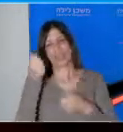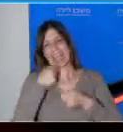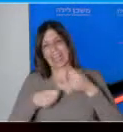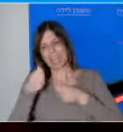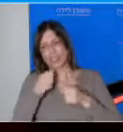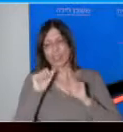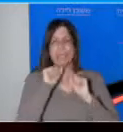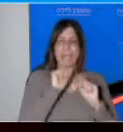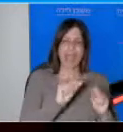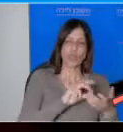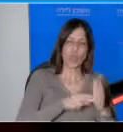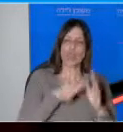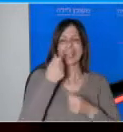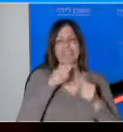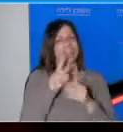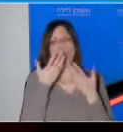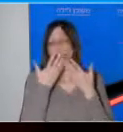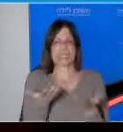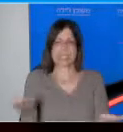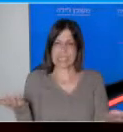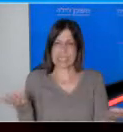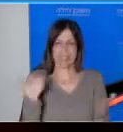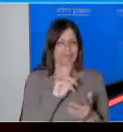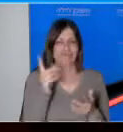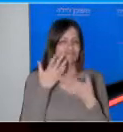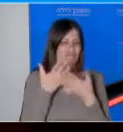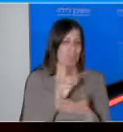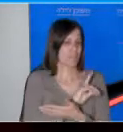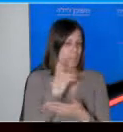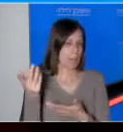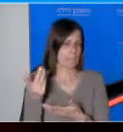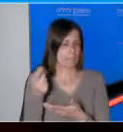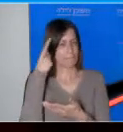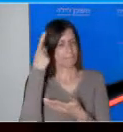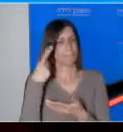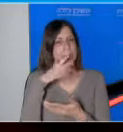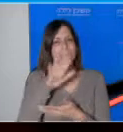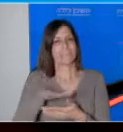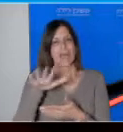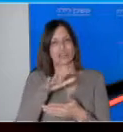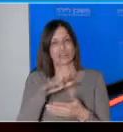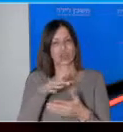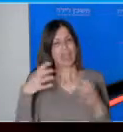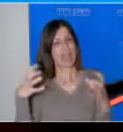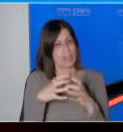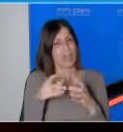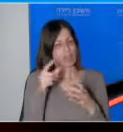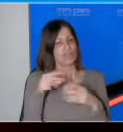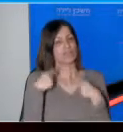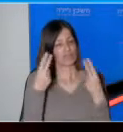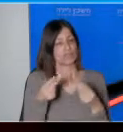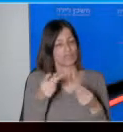בעד תוכניות כלכליות נפרות, וזה לא עזר, זה לא עזר אף פעם. ונדמה שהרשתות החברתיות מספקות זירה לא רעה